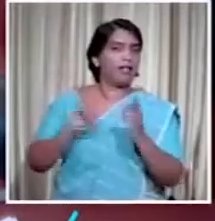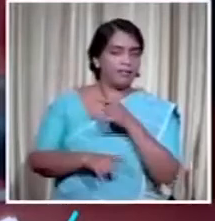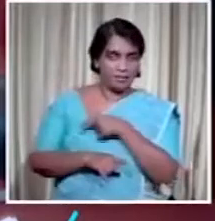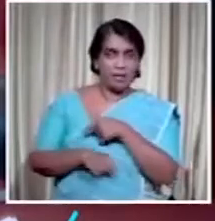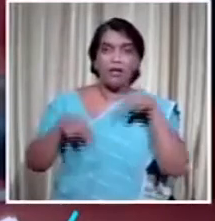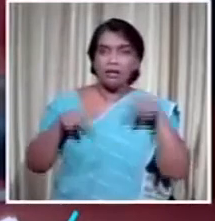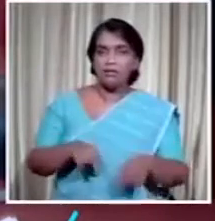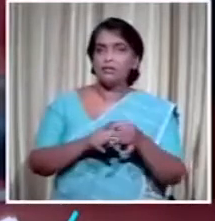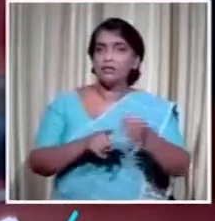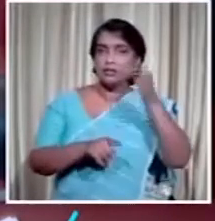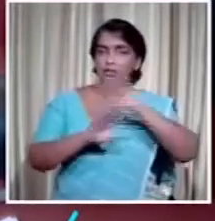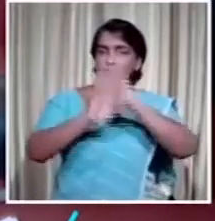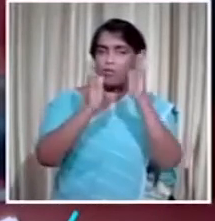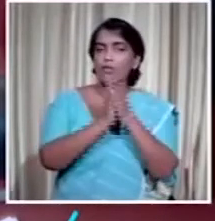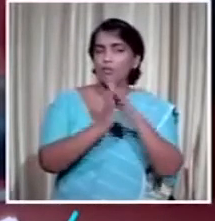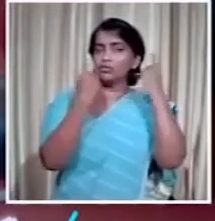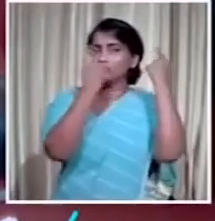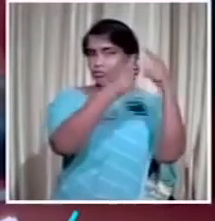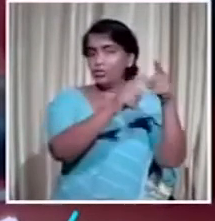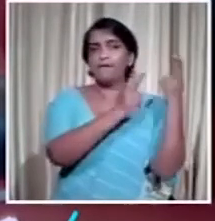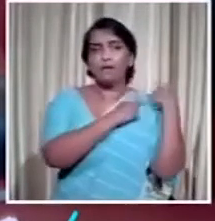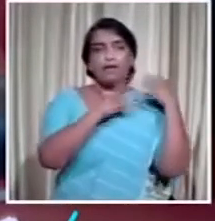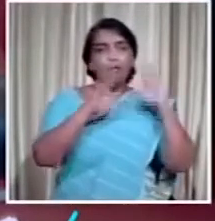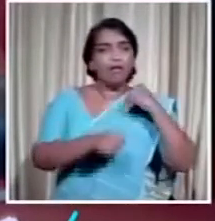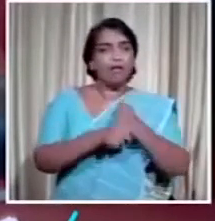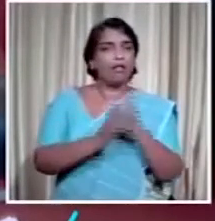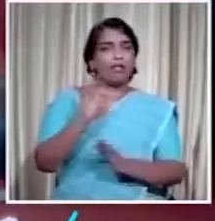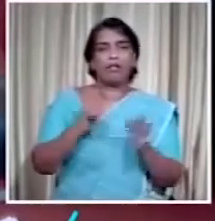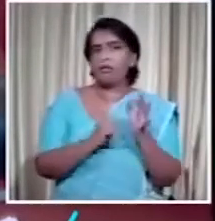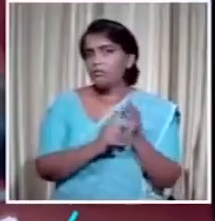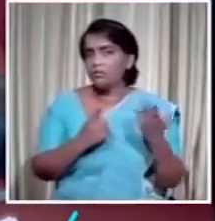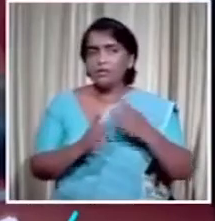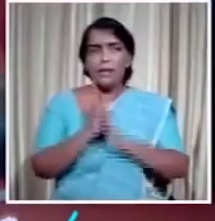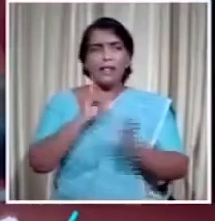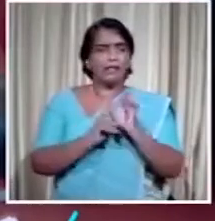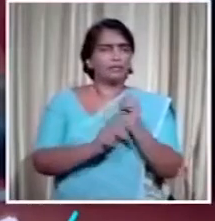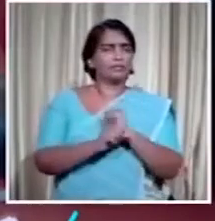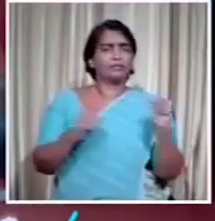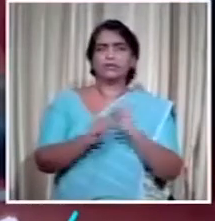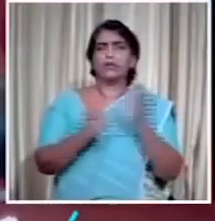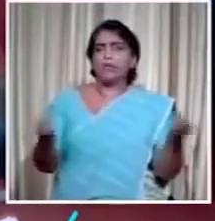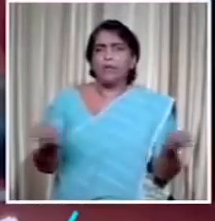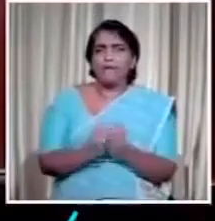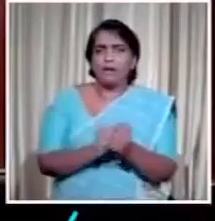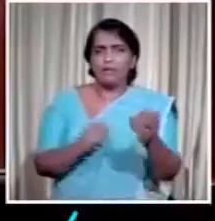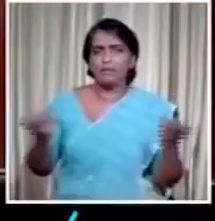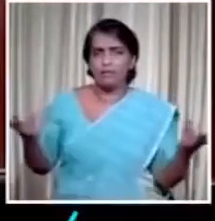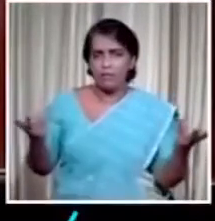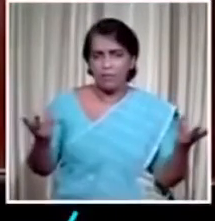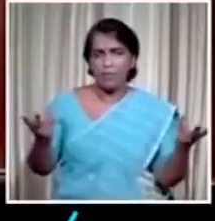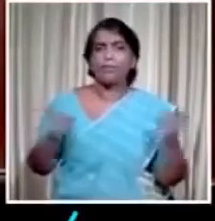අද ජනාධිපතිවරයාට මේ සියලු වැඩ කටයුතු පැවරලා තිබෙනවා. නමුත් රාජ්‍ය අමාත්‍යවරයෙක් හෝ අමාත්‍යවරයෙක් නැති. අන්න ඒකට මොකද කරන්නේ? නිත්‍ය